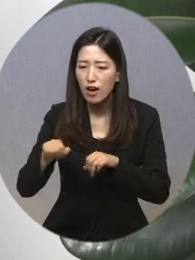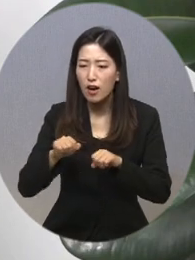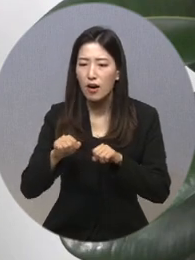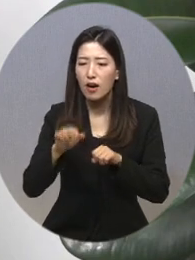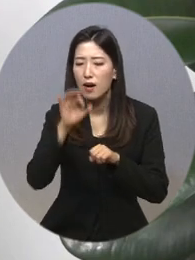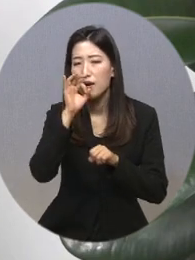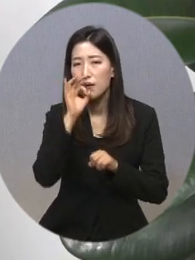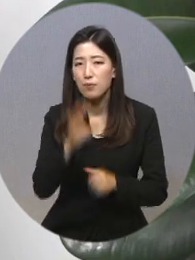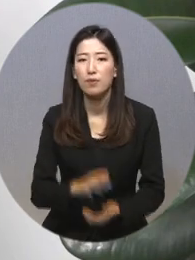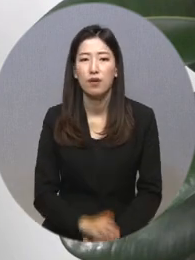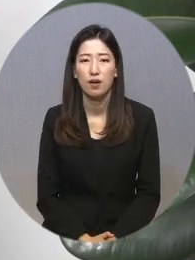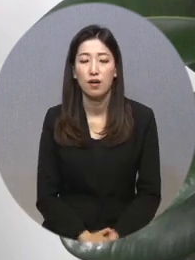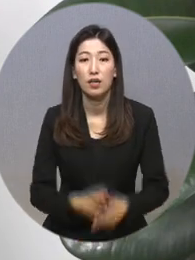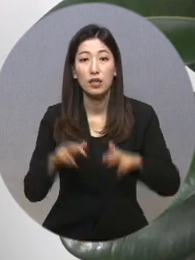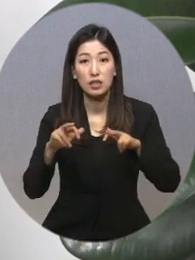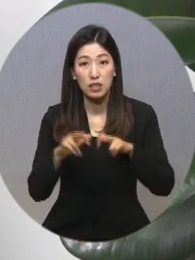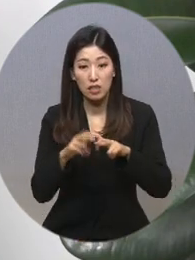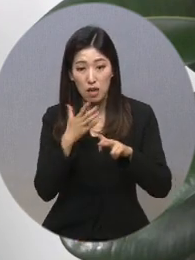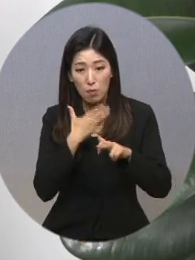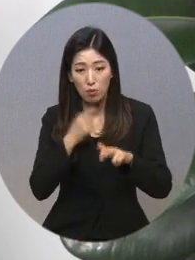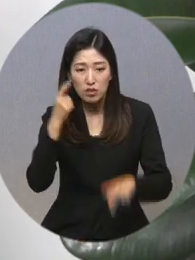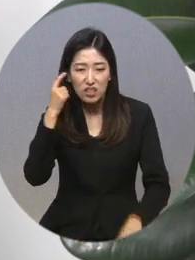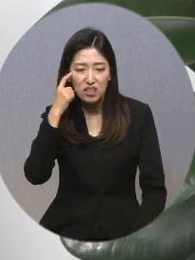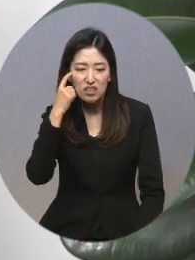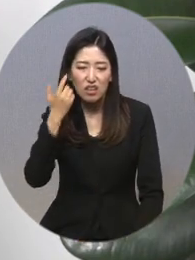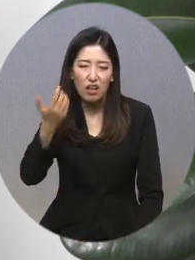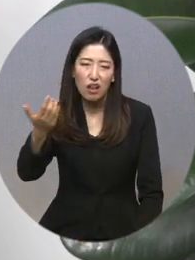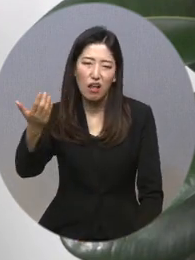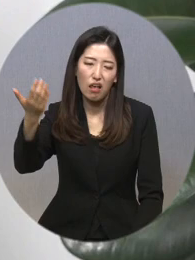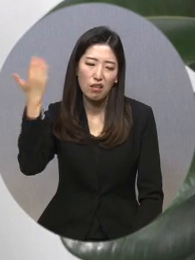장애인 복지에 대한 인식 굉장히 필요하다고 생각합니다.